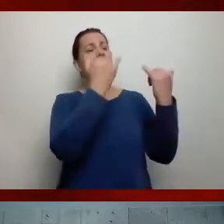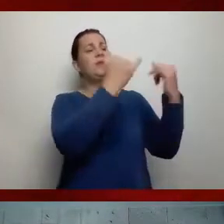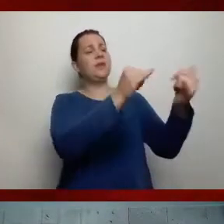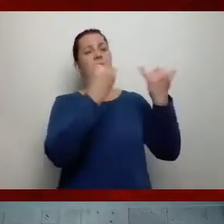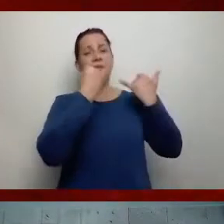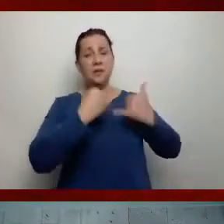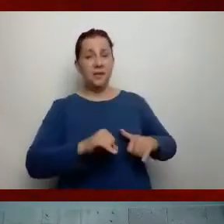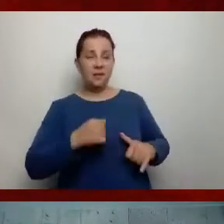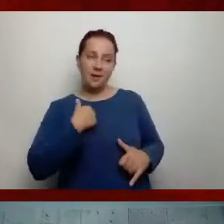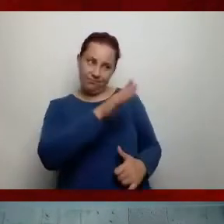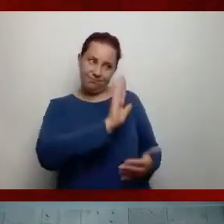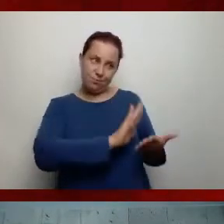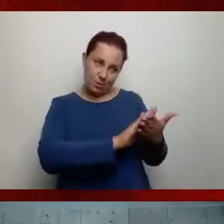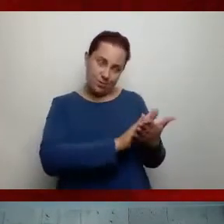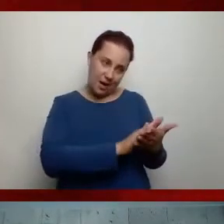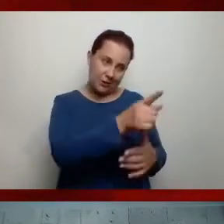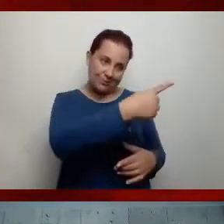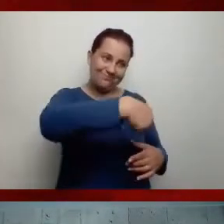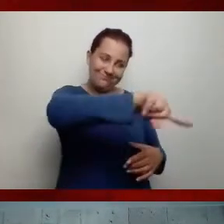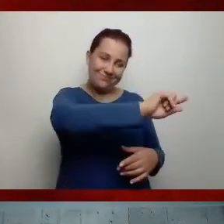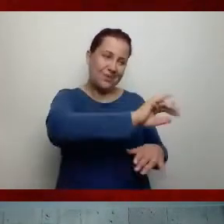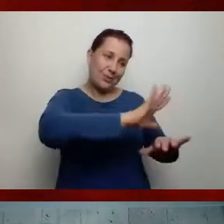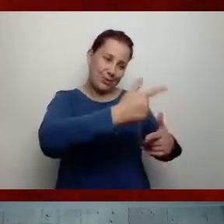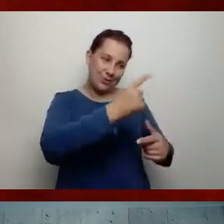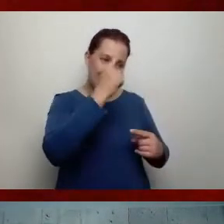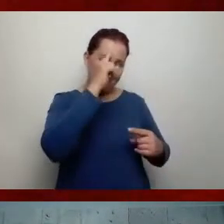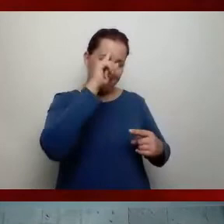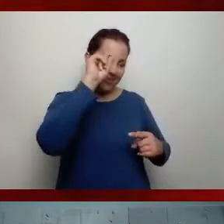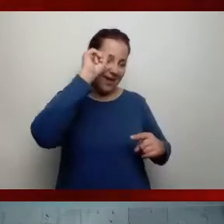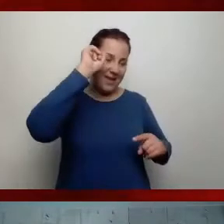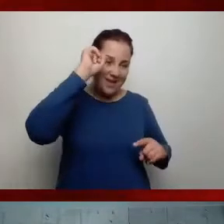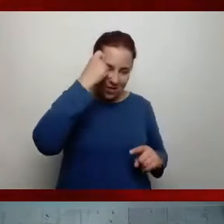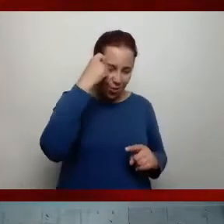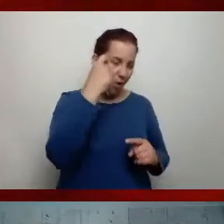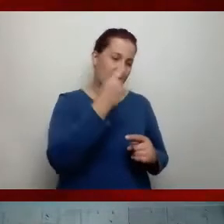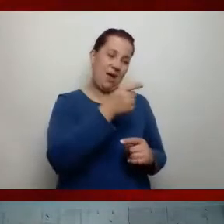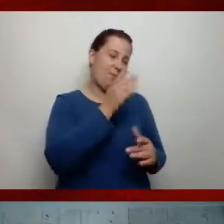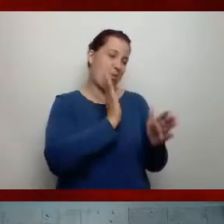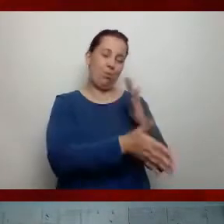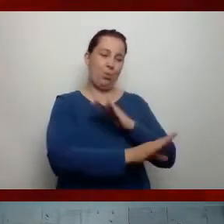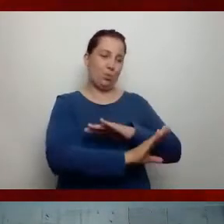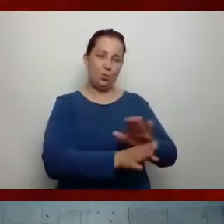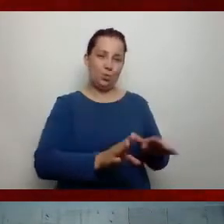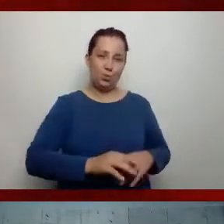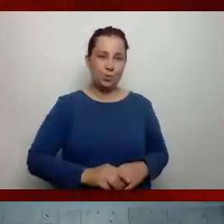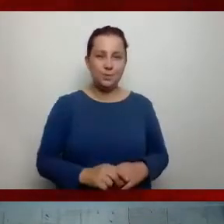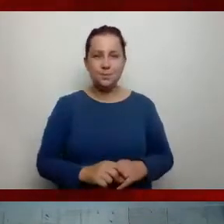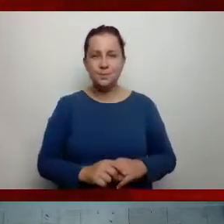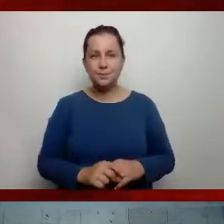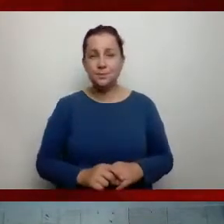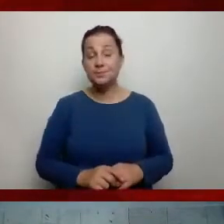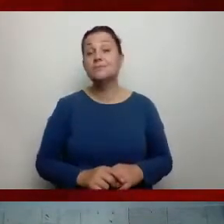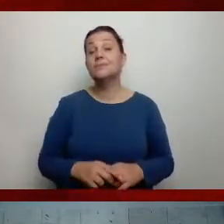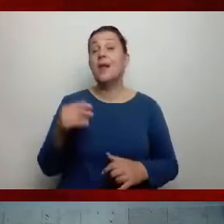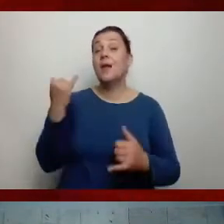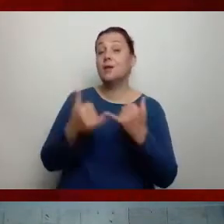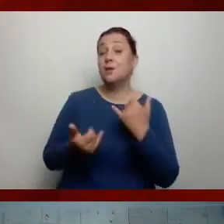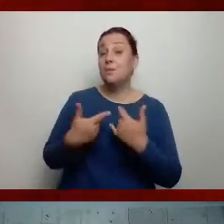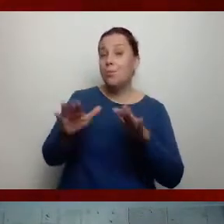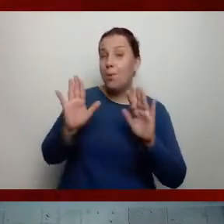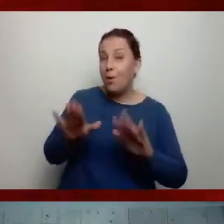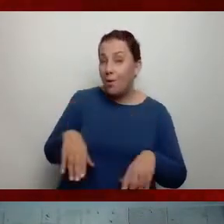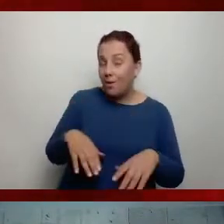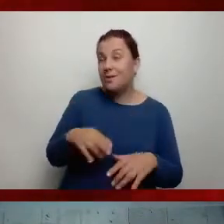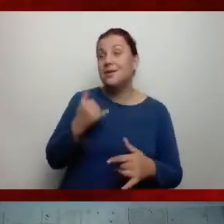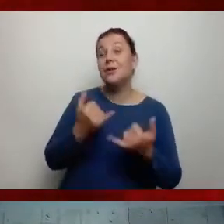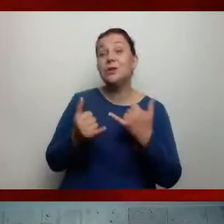państwo wybaczą, jesteście wierszem idioty odbitym na powielaczu. No właśnie, a tutaj jeśli pozwolisz, skoro już padły te